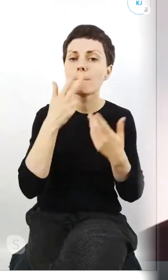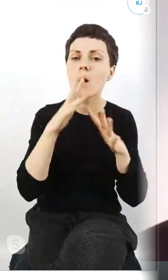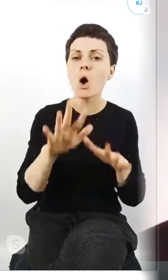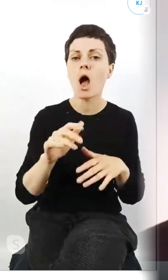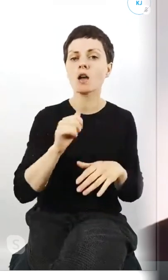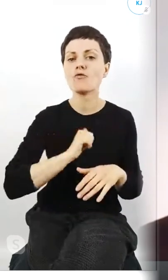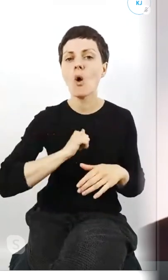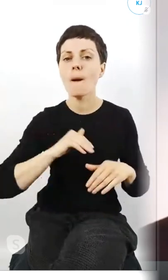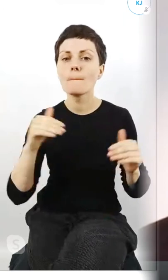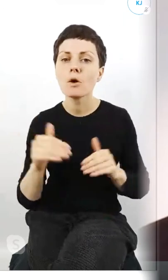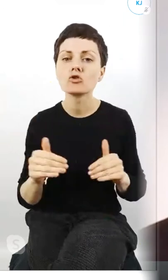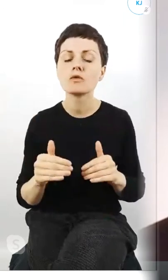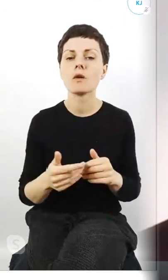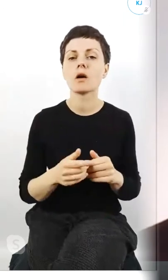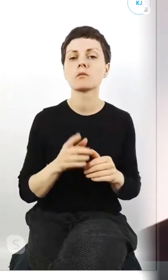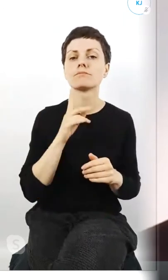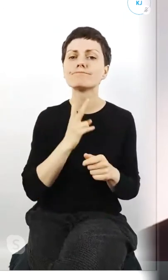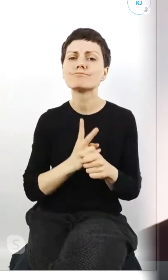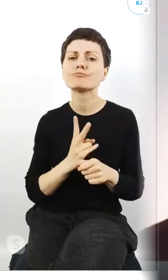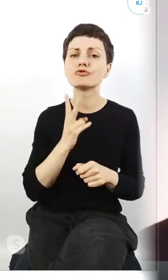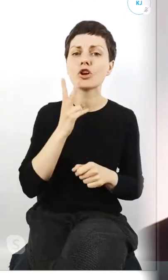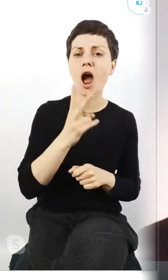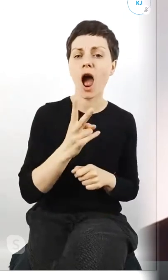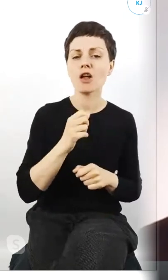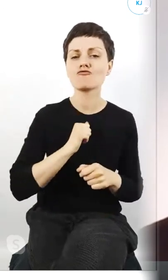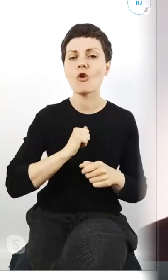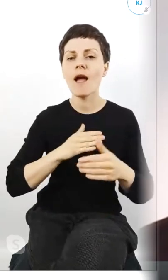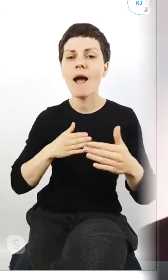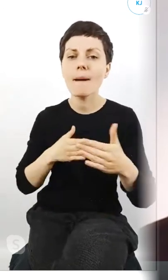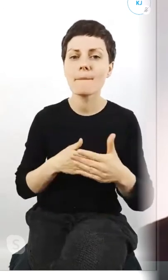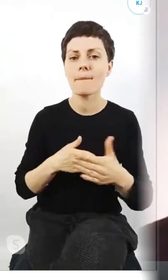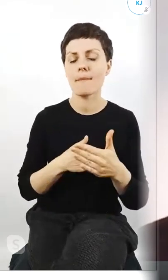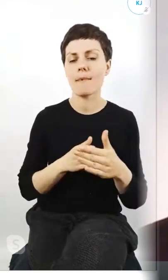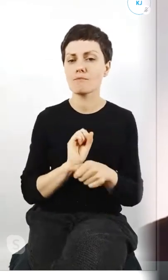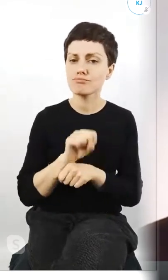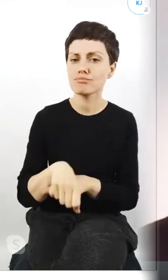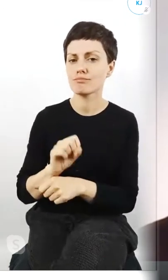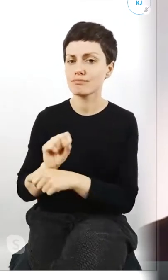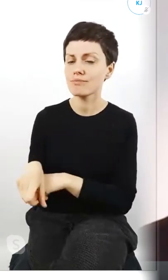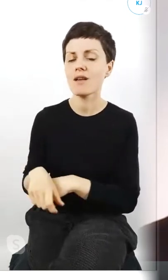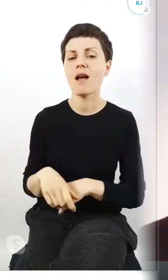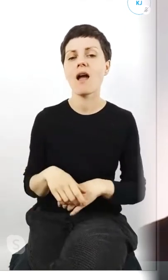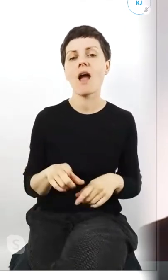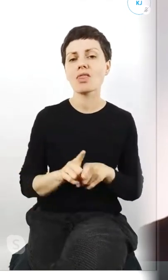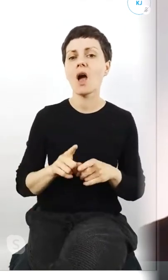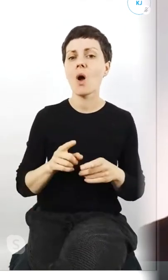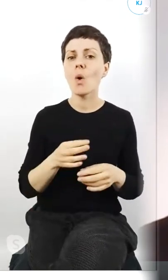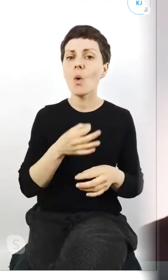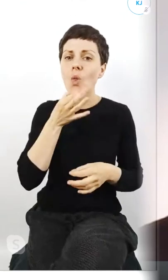możliwości do przekraczania swoich barier i udoskonania siebie